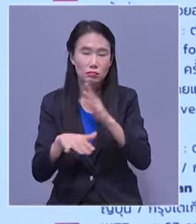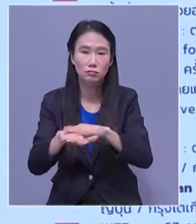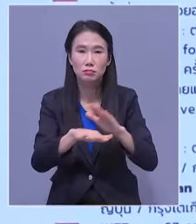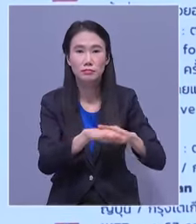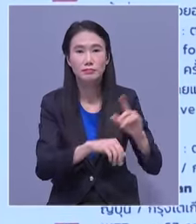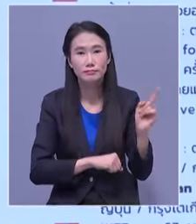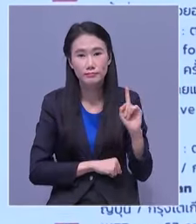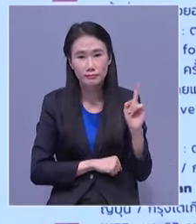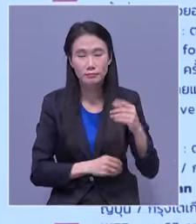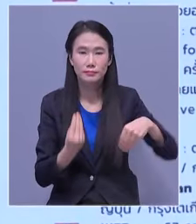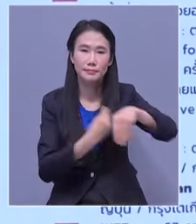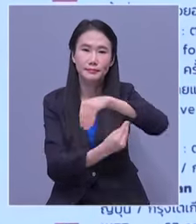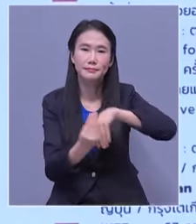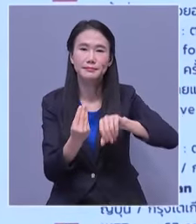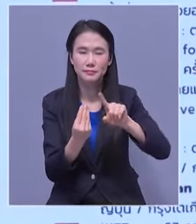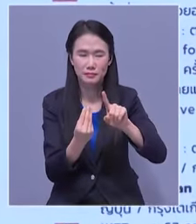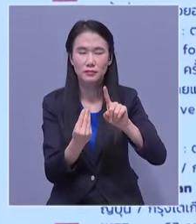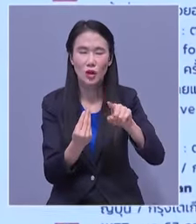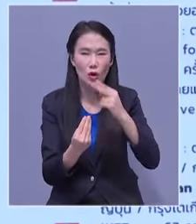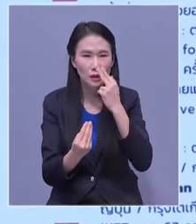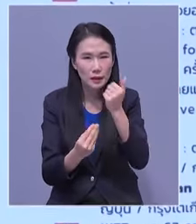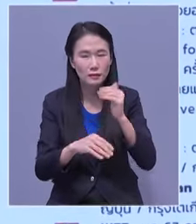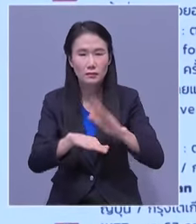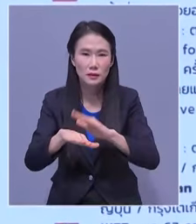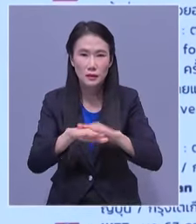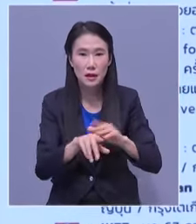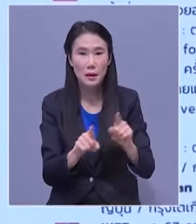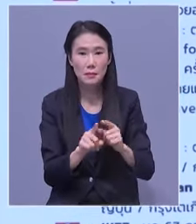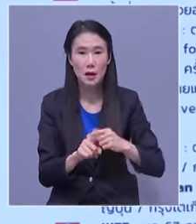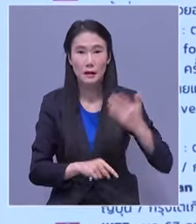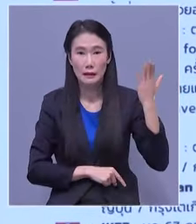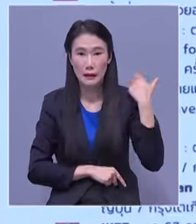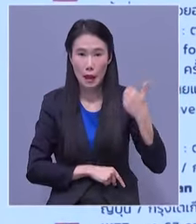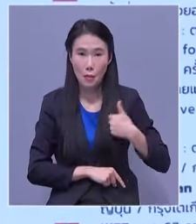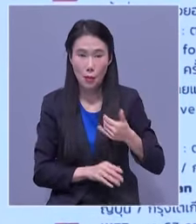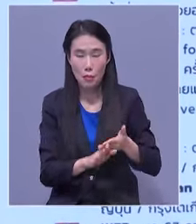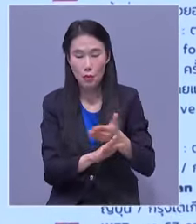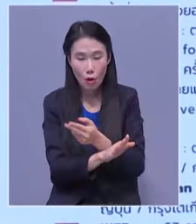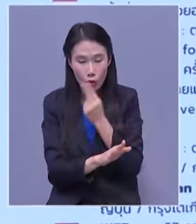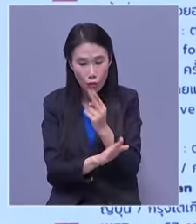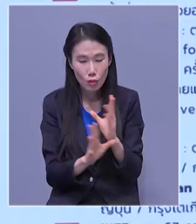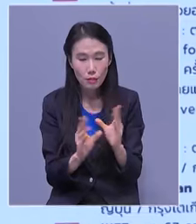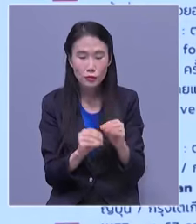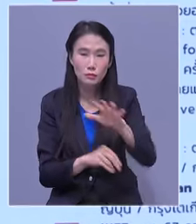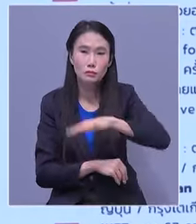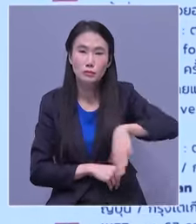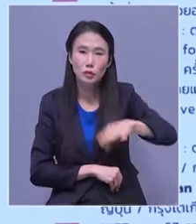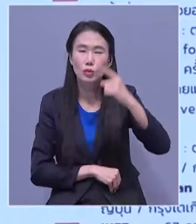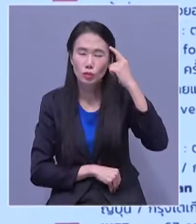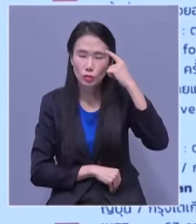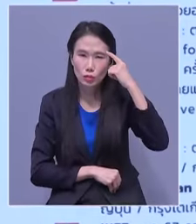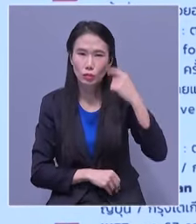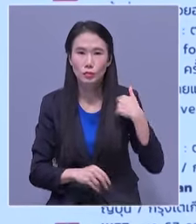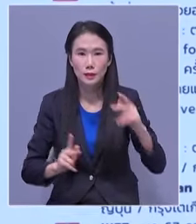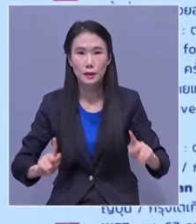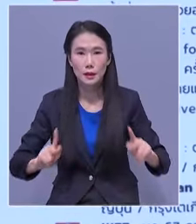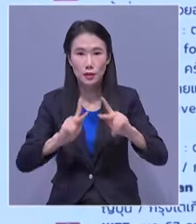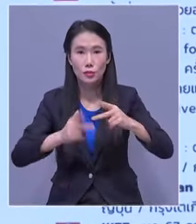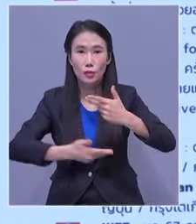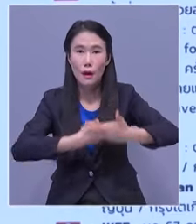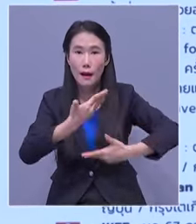เศรษฐกจก่อนทผมออกมาที่พระชุมน Entreprene Still่ản ร